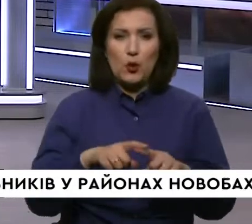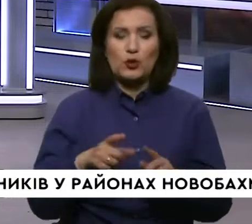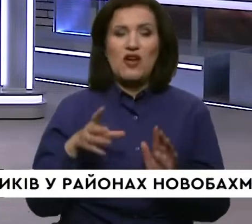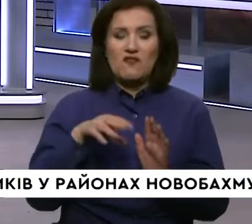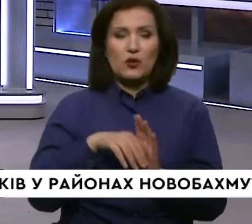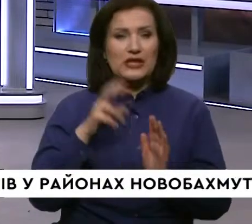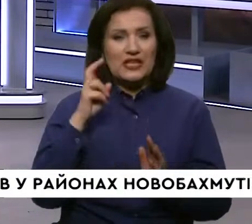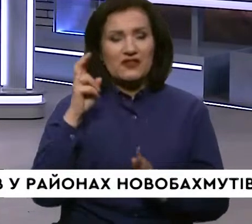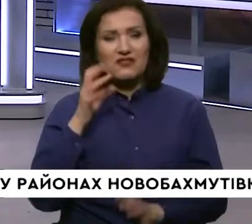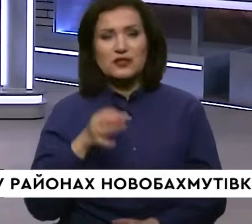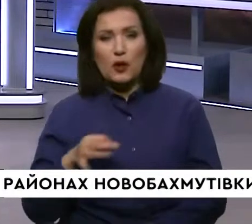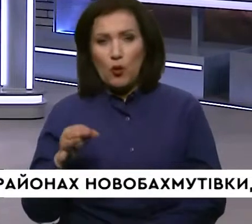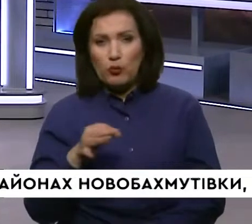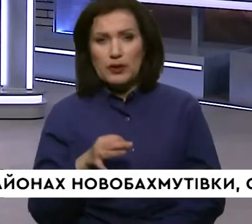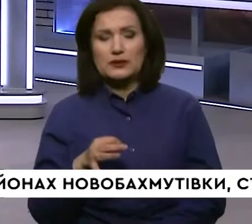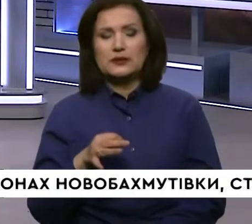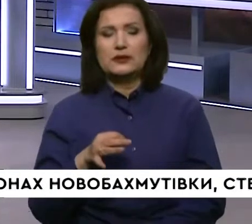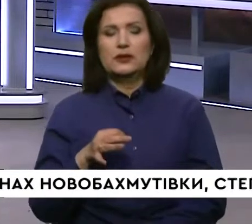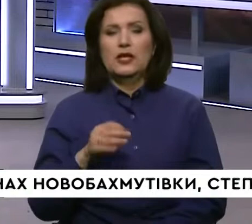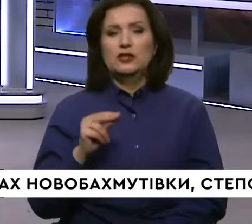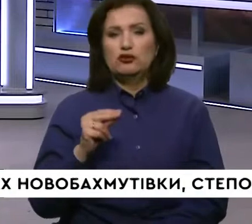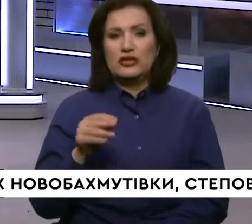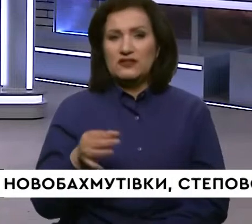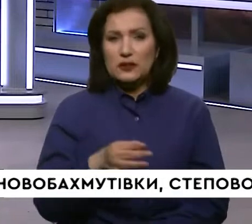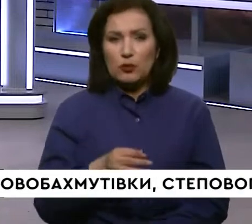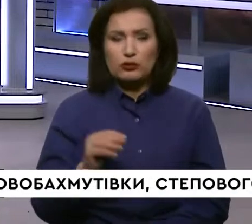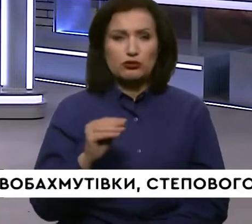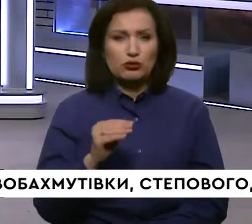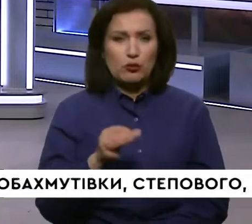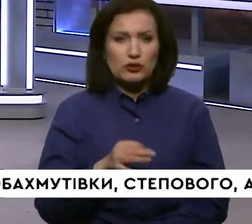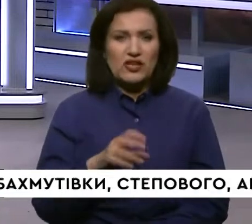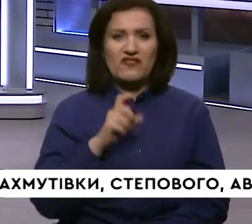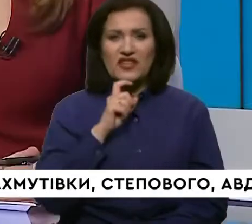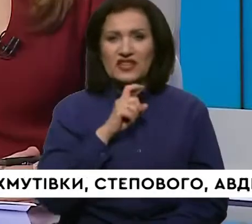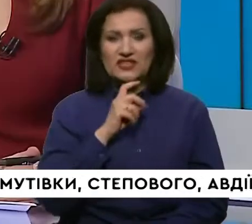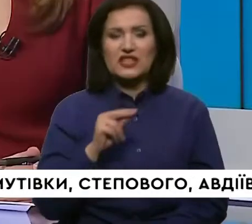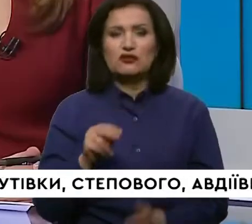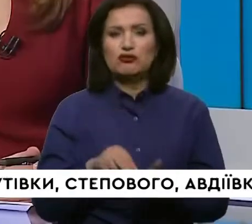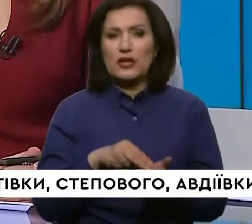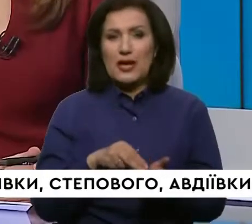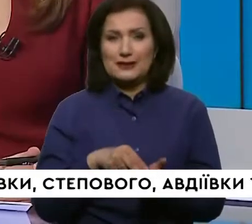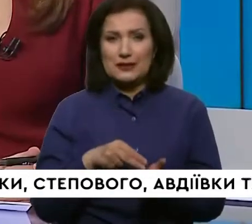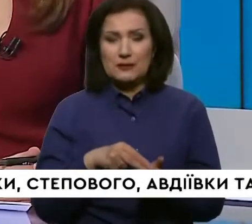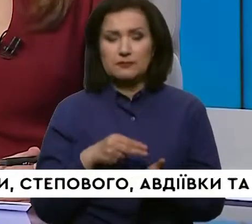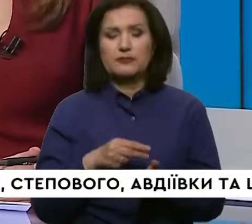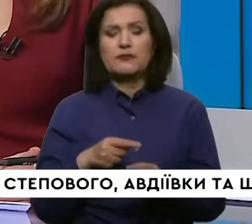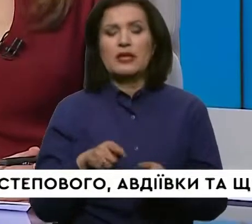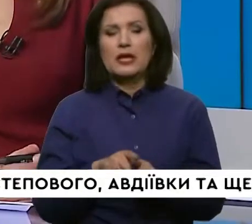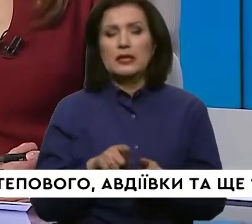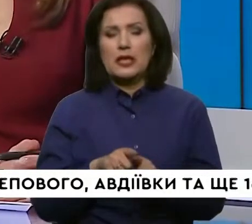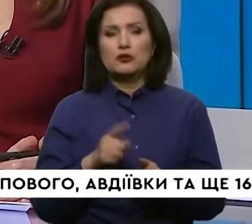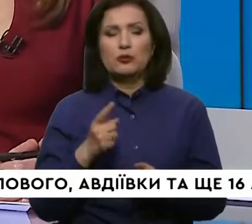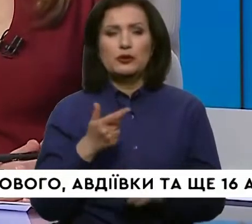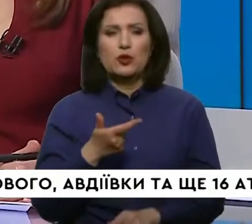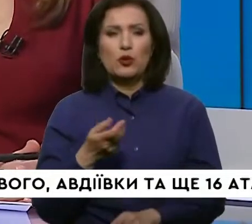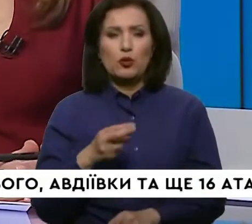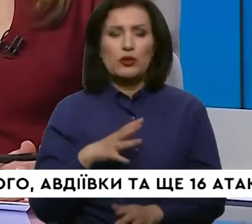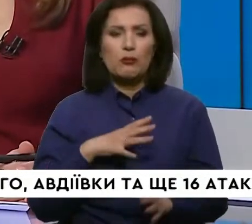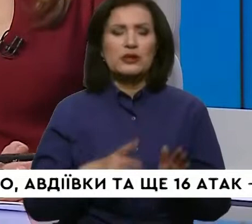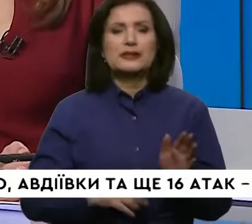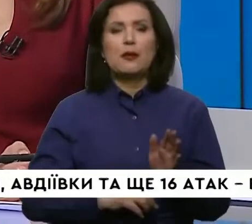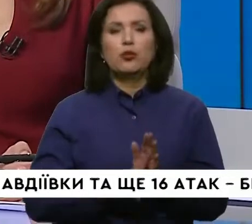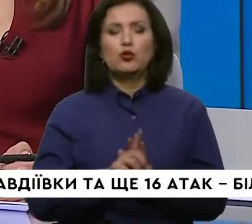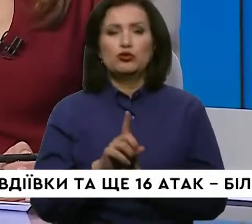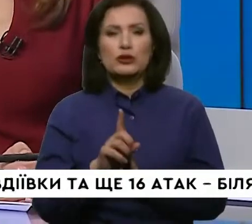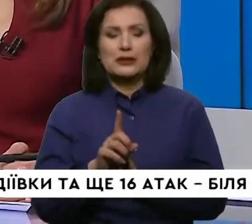Києва і Київської області, також війшли Чернігівська область, Житомирська, Вінницька і Черкаська. Також 1 грудня був